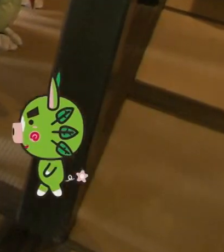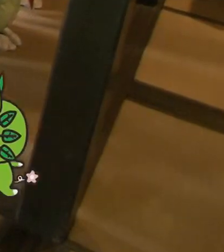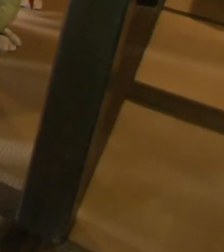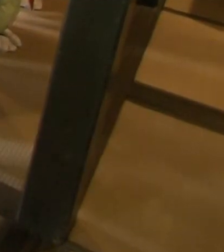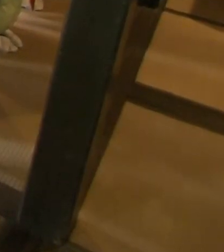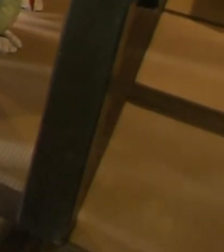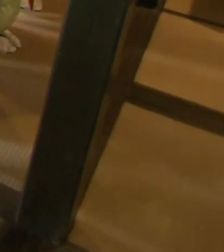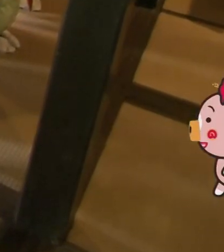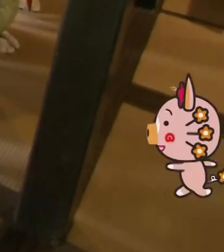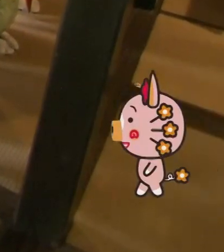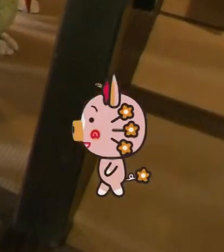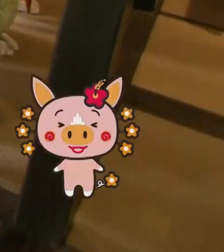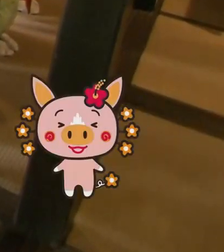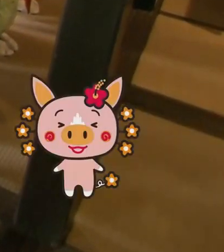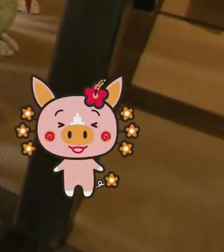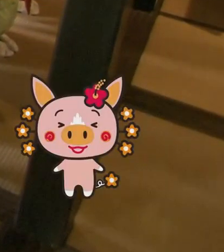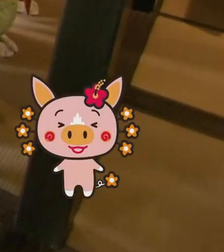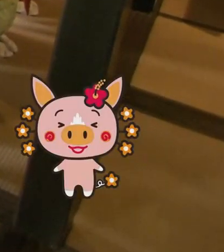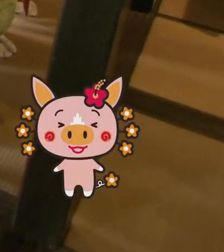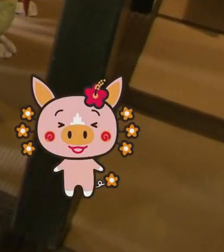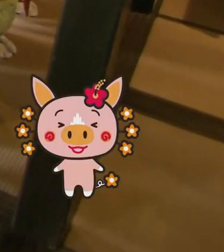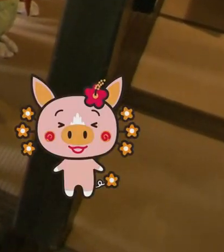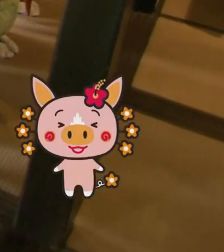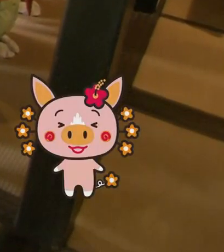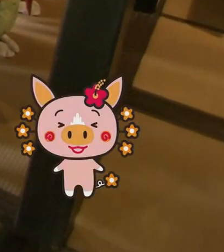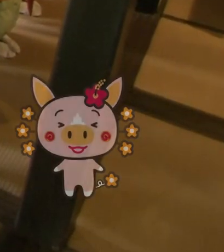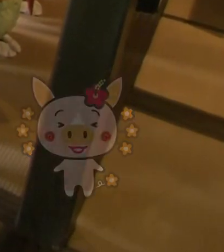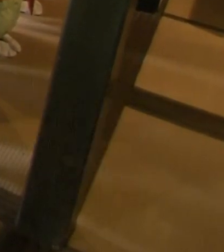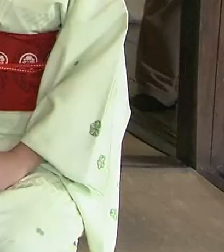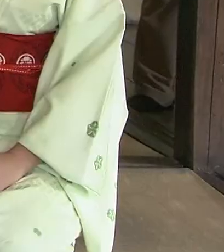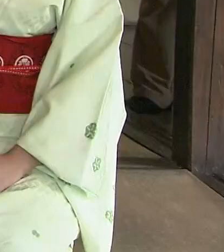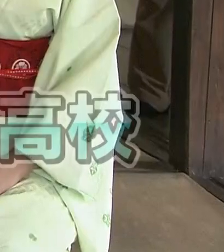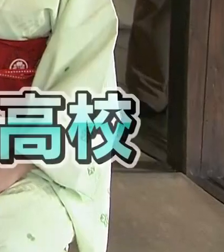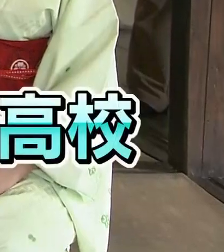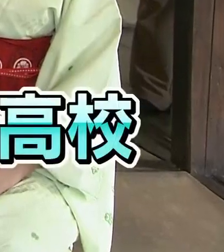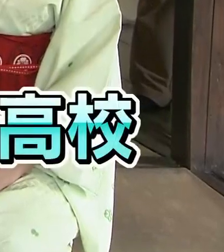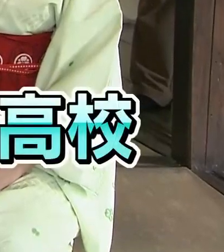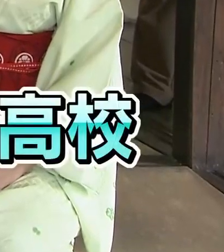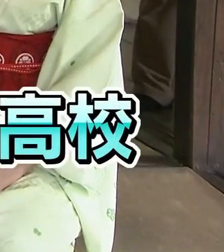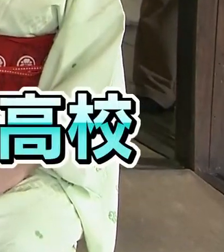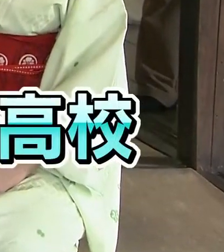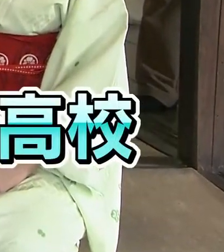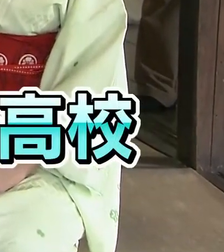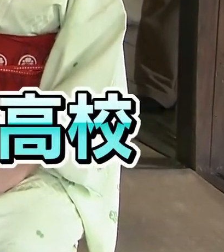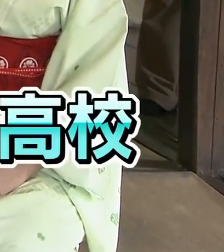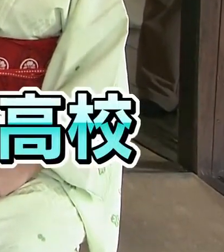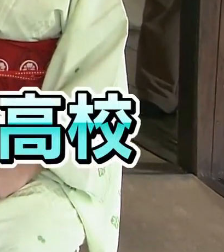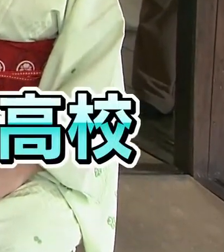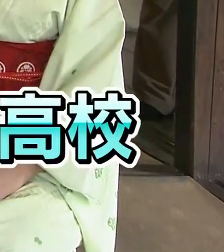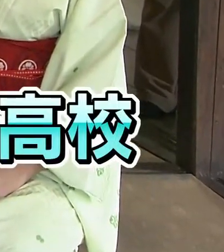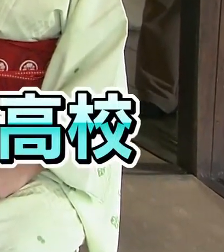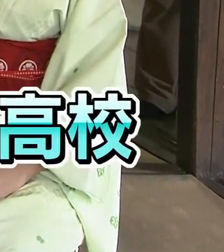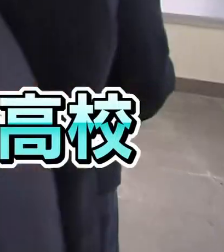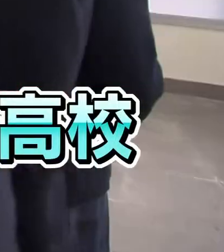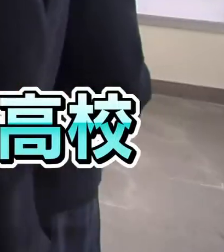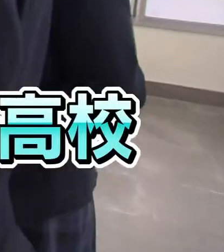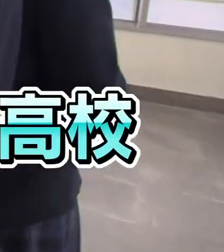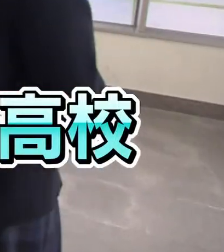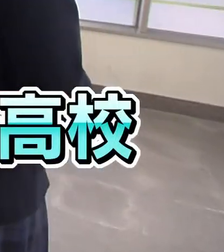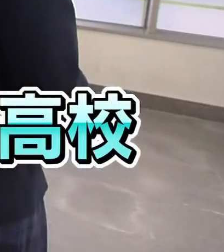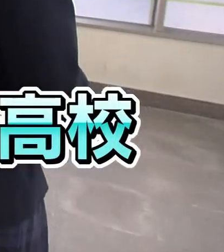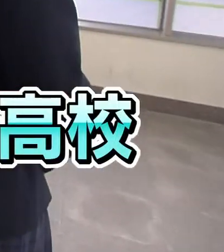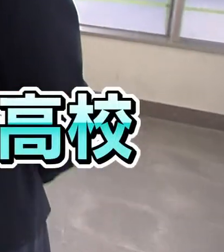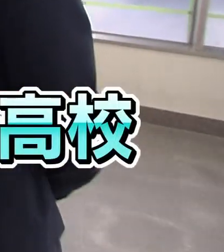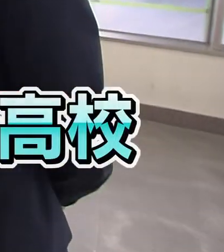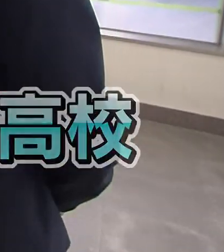ふるさと鹿児島、地域活性化に向けて頑張る高校生の取り組みを紹介します。